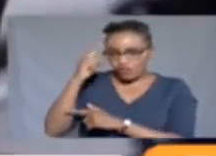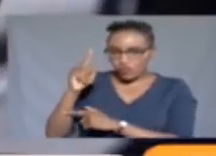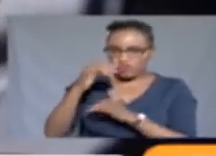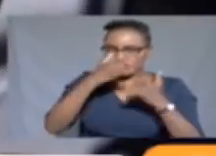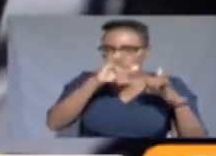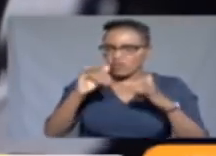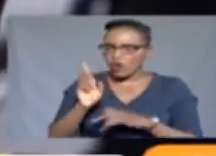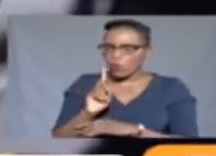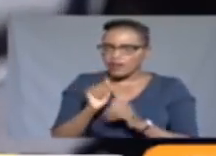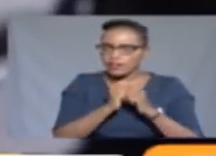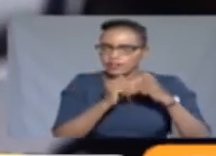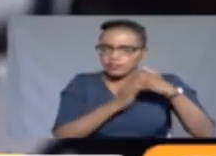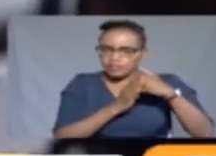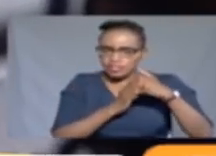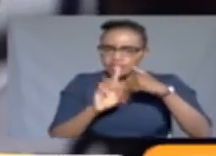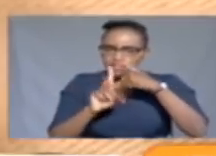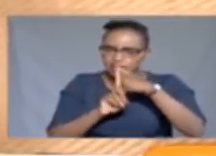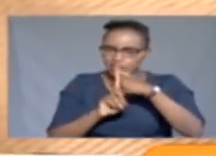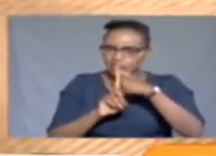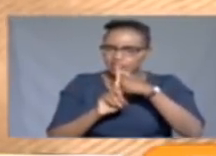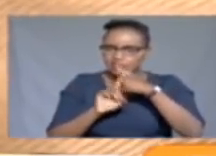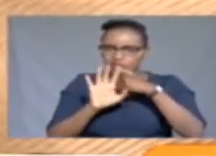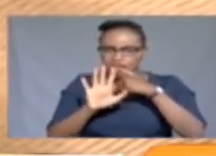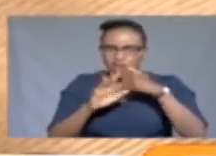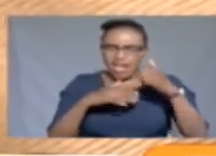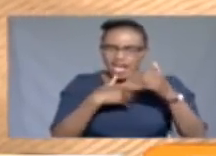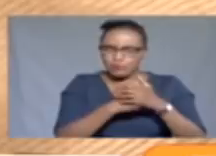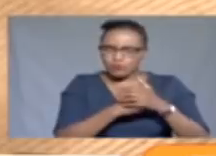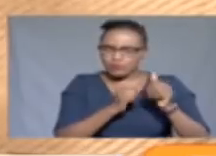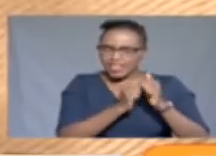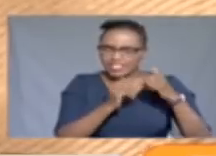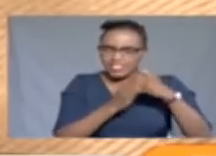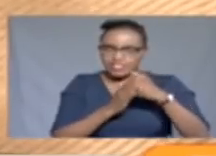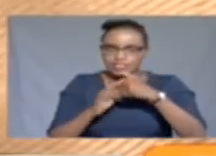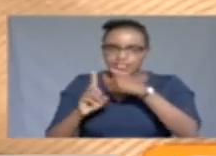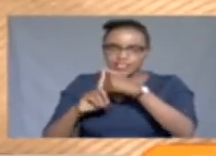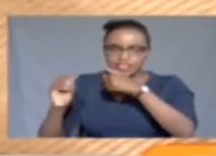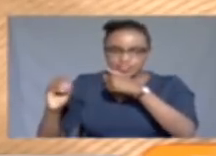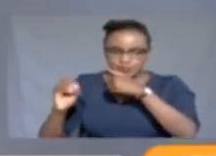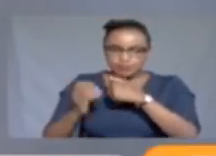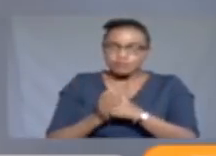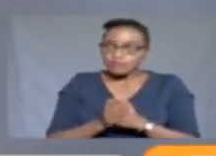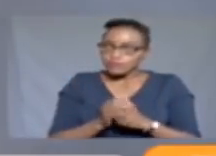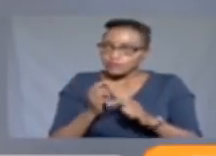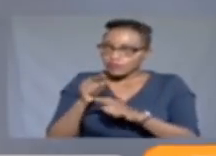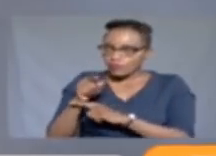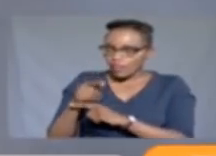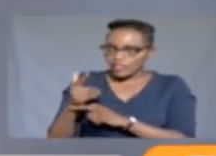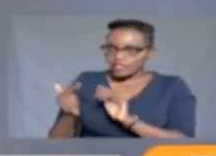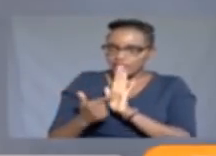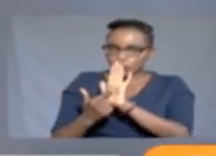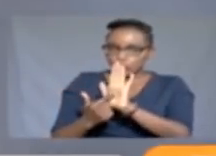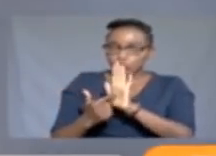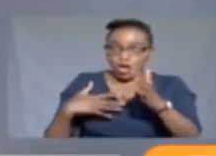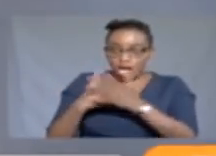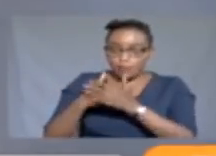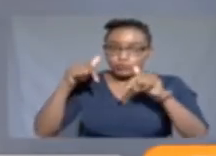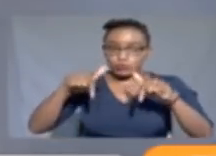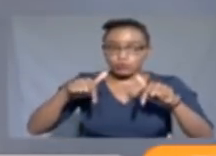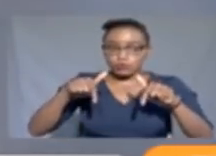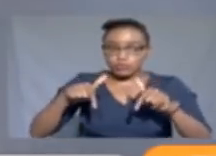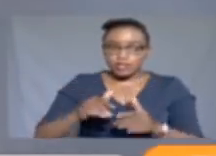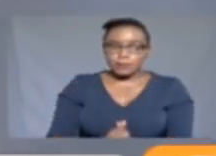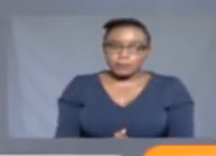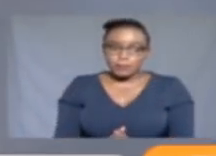miaka ya 1950 hadi 1960. Matokeo ambayo yanaonekana hadi hii leo.